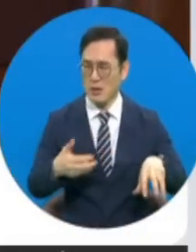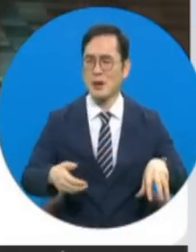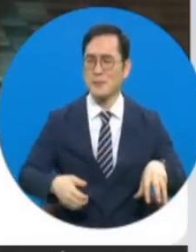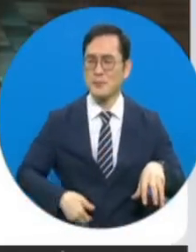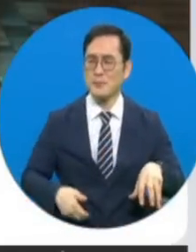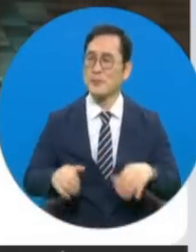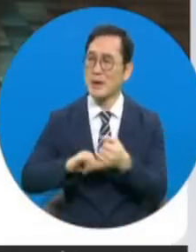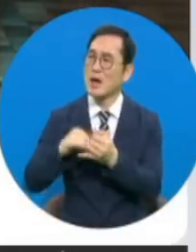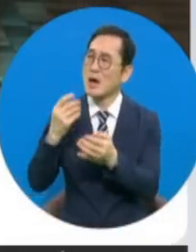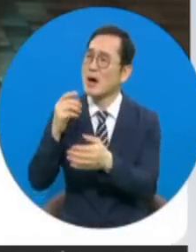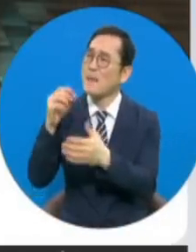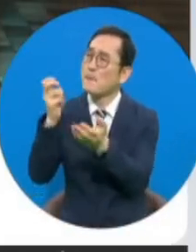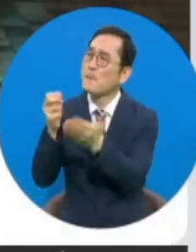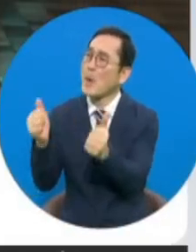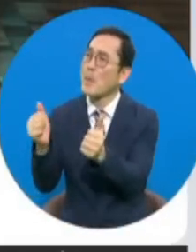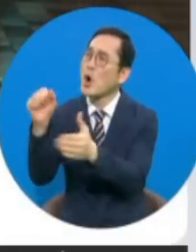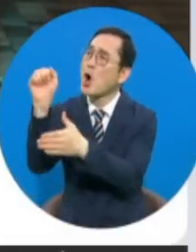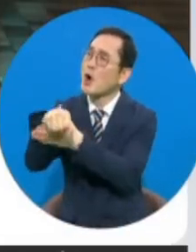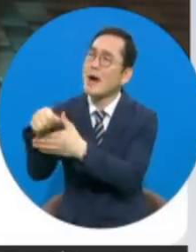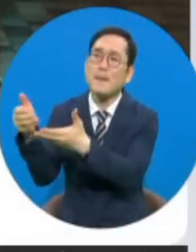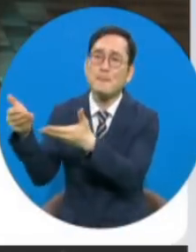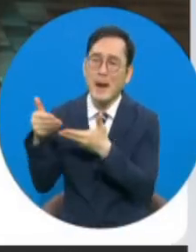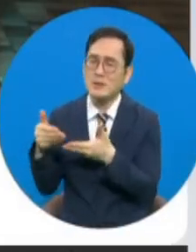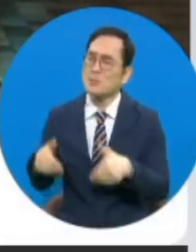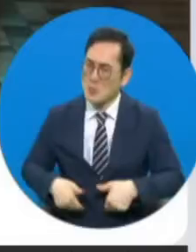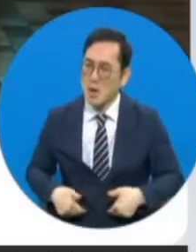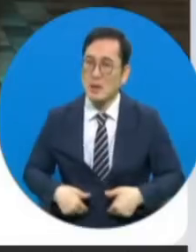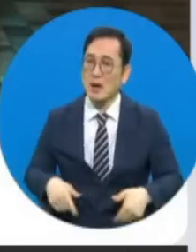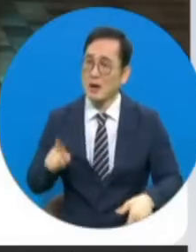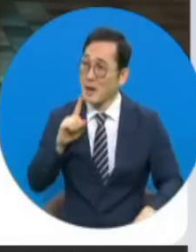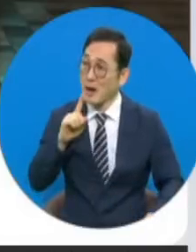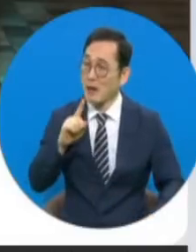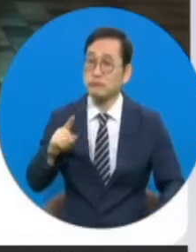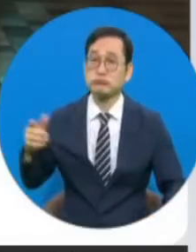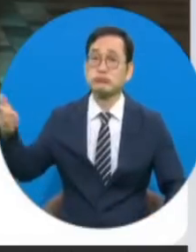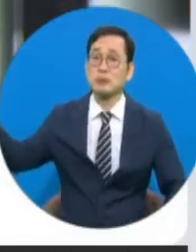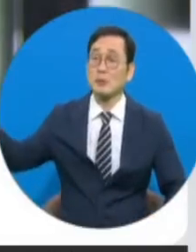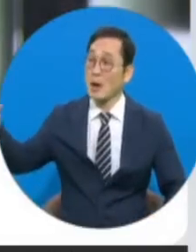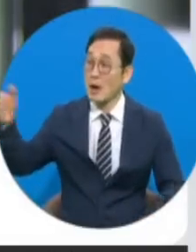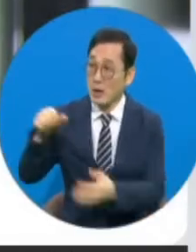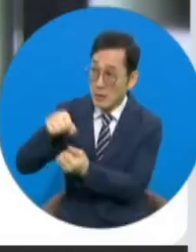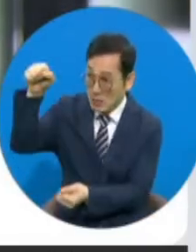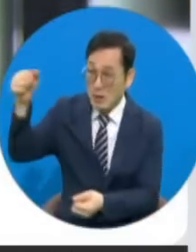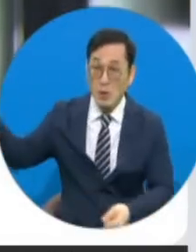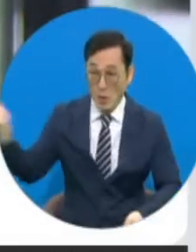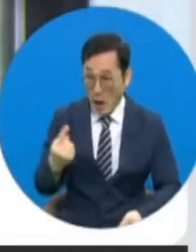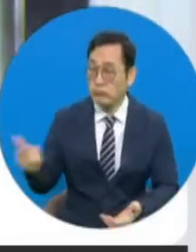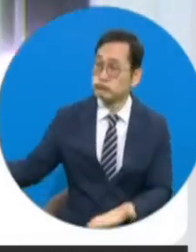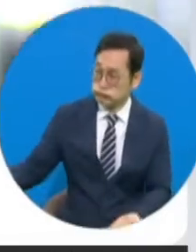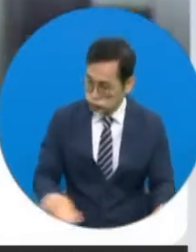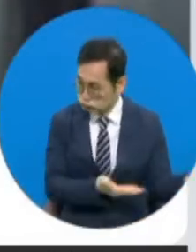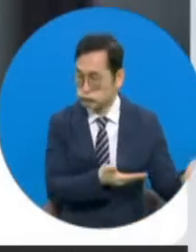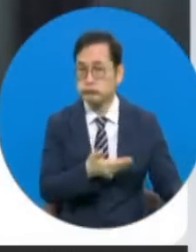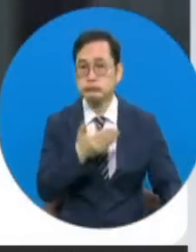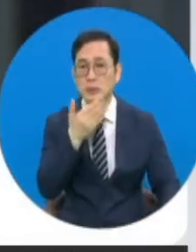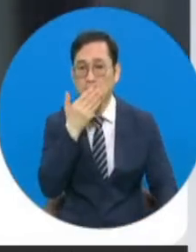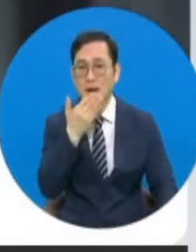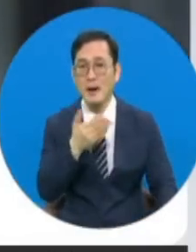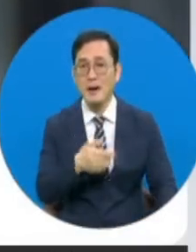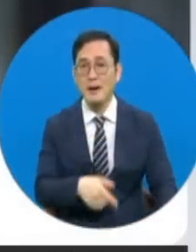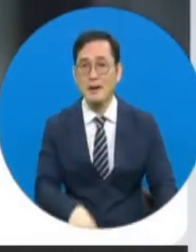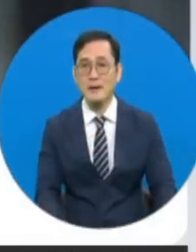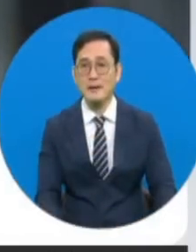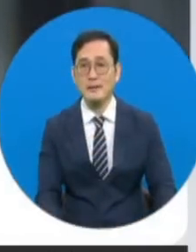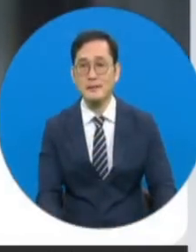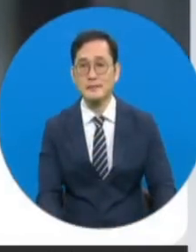사무처에 의견에 따라서 압수수의 영장 발부받아 들어가면 되겠군요 그렇죠 뭐 국회는 압수수색 영장 받아와라 그런